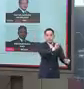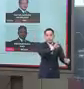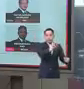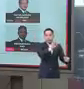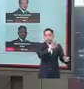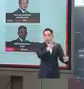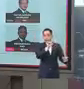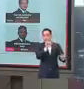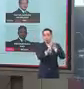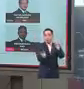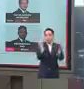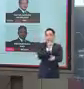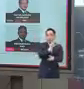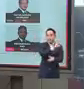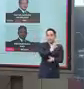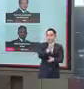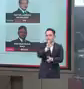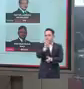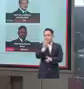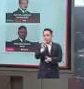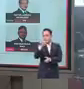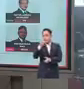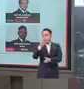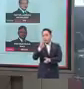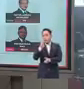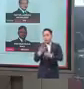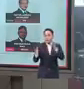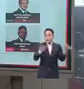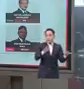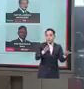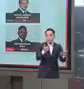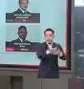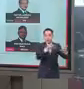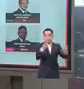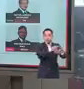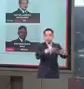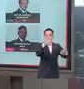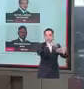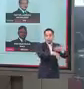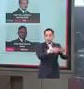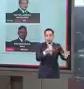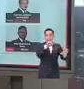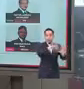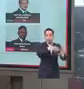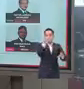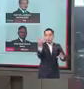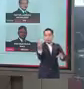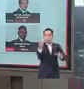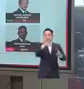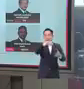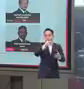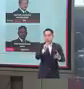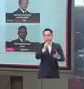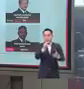penyandang sebelum ini ke rupiah dan meninggal dunia hanya beberapa hari sebelum pemilihan dan mereka disertai oleh empat lagi